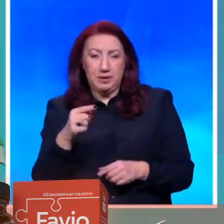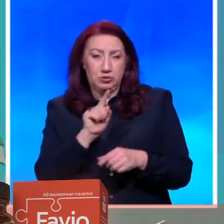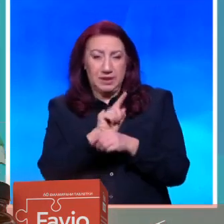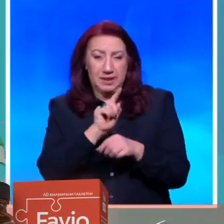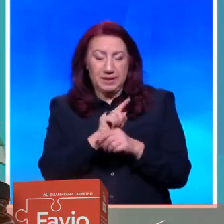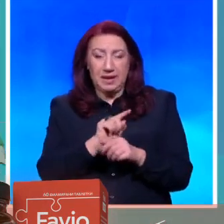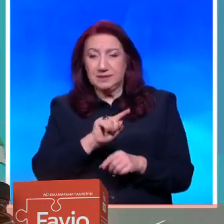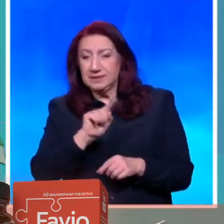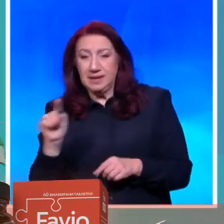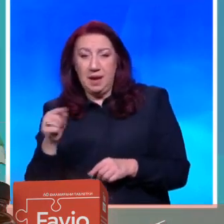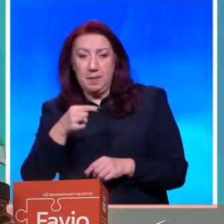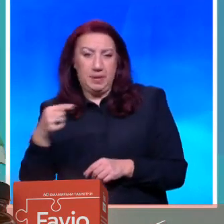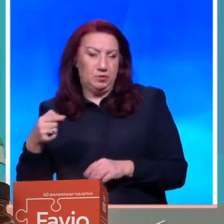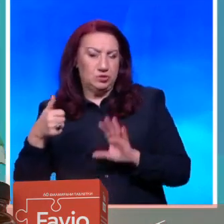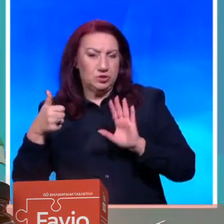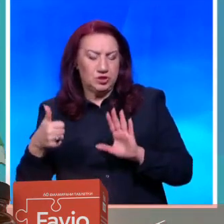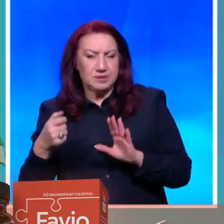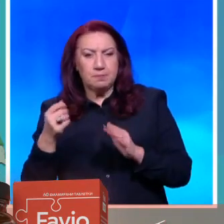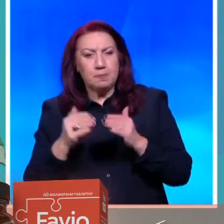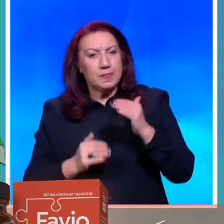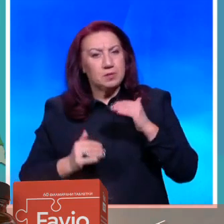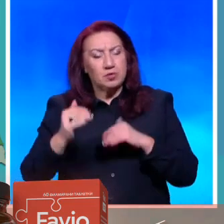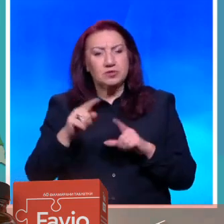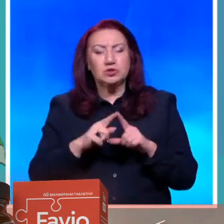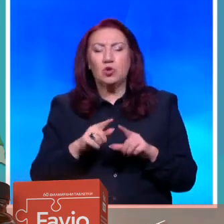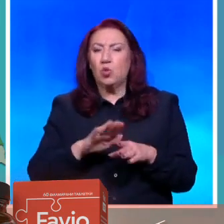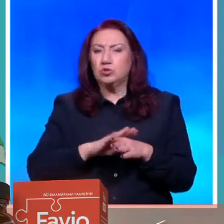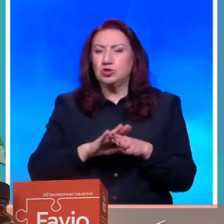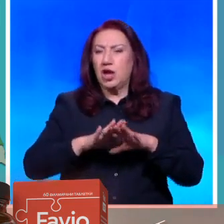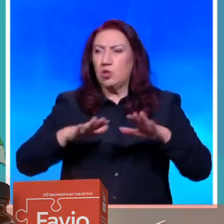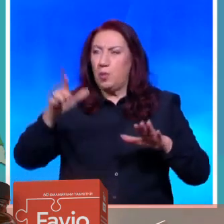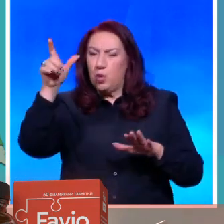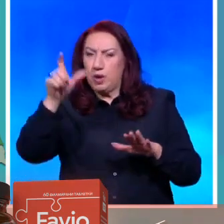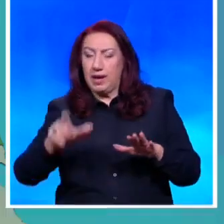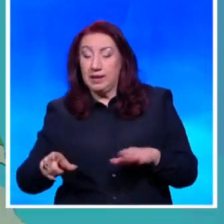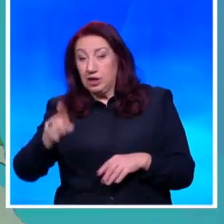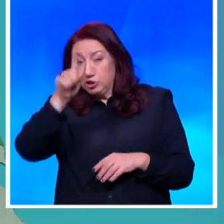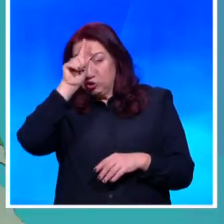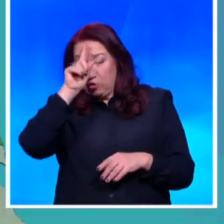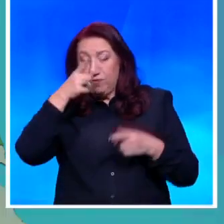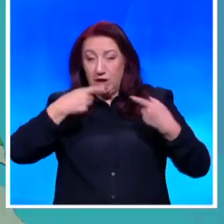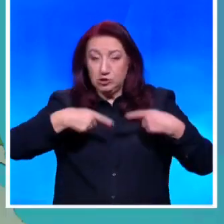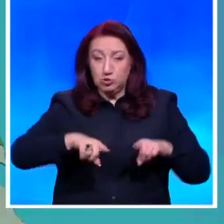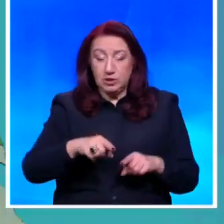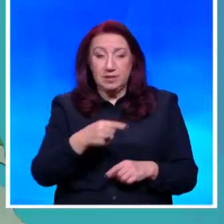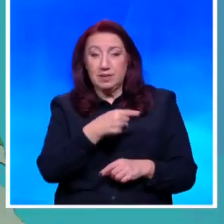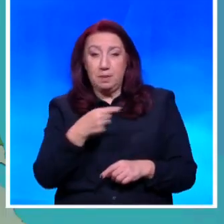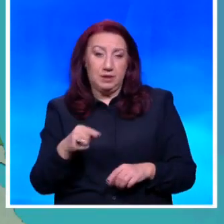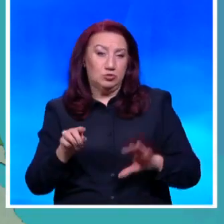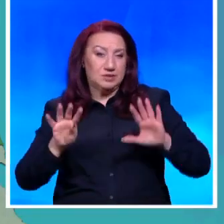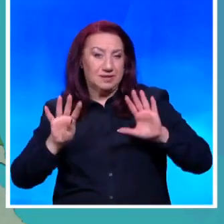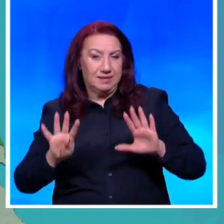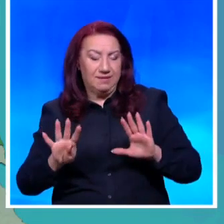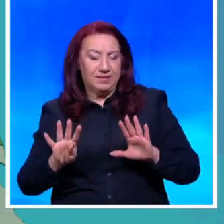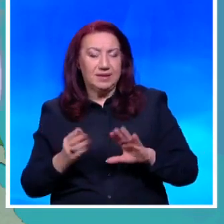6 градуса. Малко по-високи ще бъдат стойностите по Черноморието. В София рано сутринта очакваме минус 9 градуса.